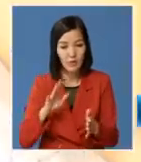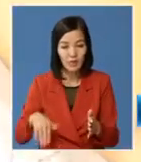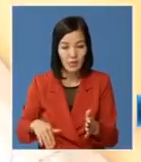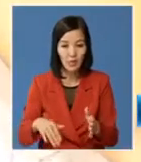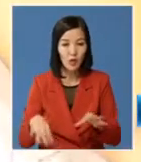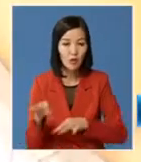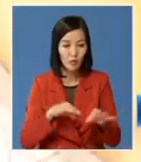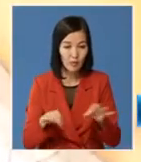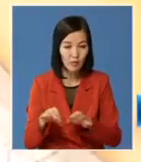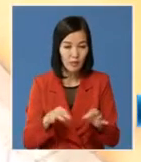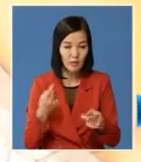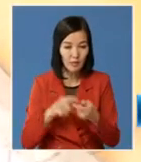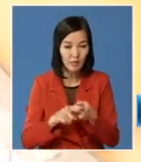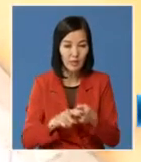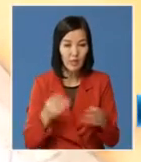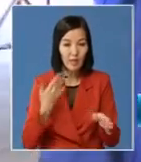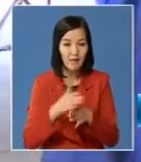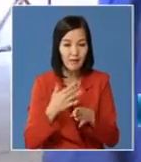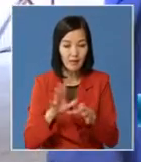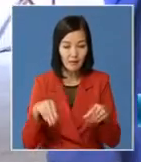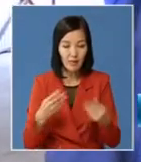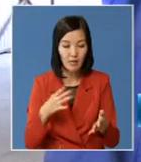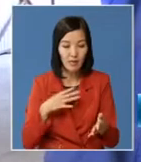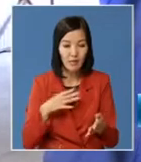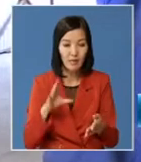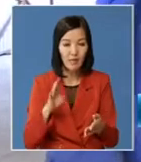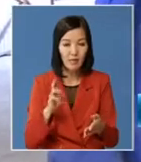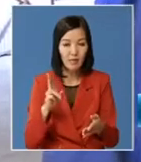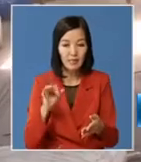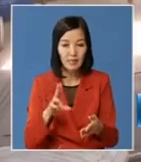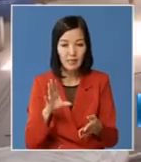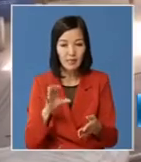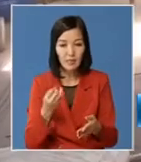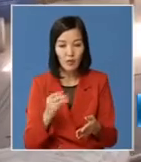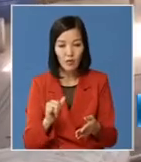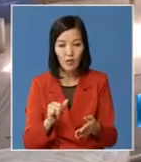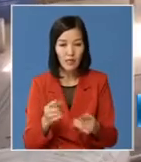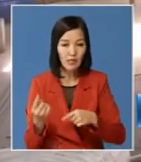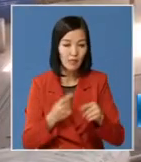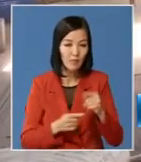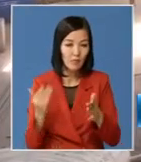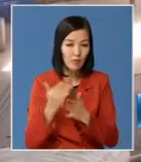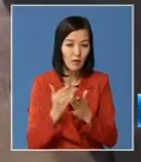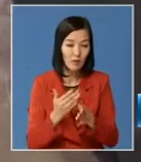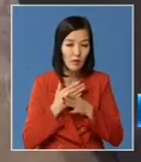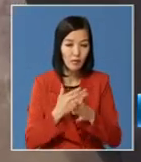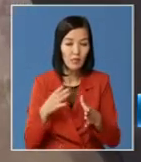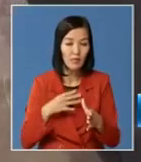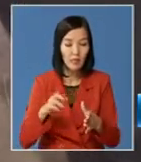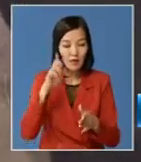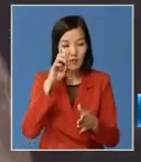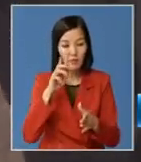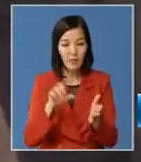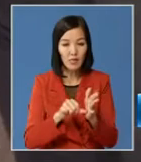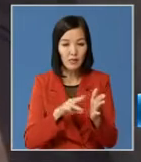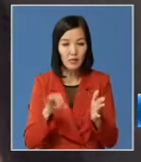жоба жоспарына сай несиемен қамту қарастырылған. Сәкен мен Сәуленің кәсібін дөңгелетулеріне осы бағдарлама сеп болыпты. Мемлекеттен 6